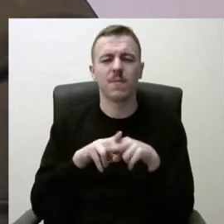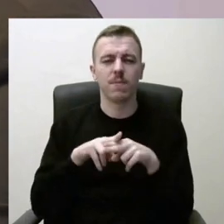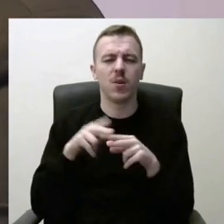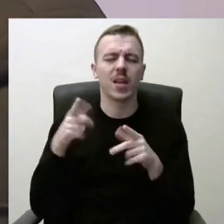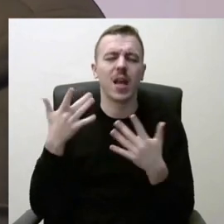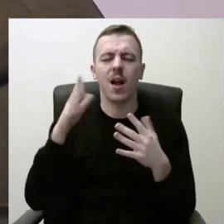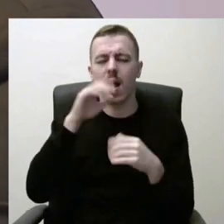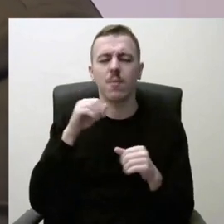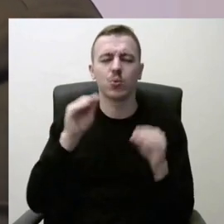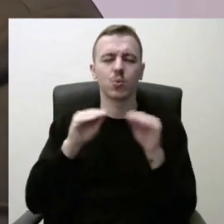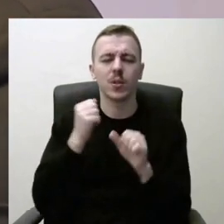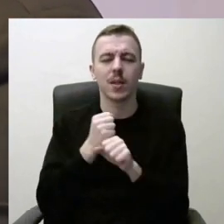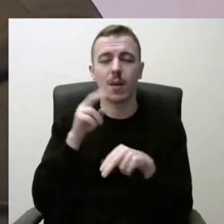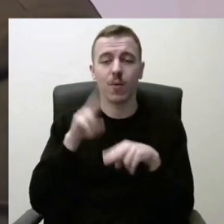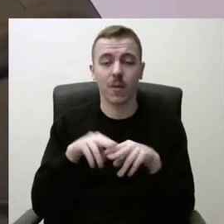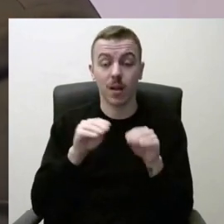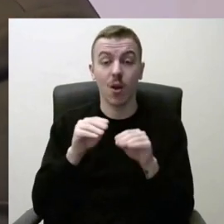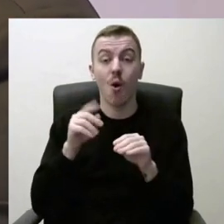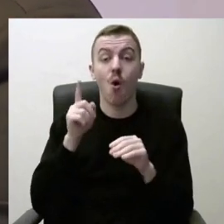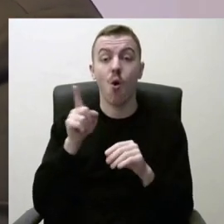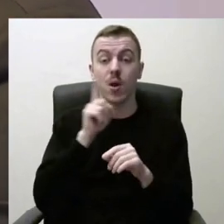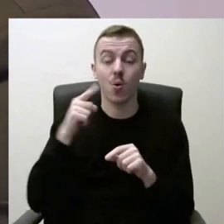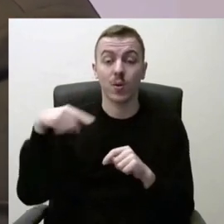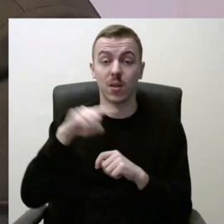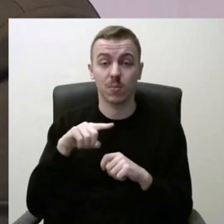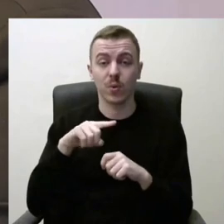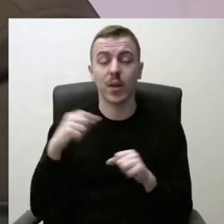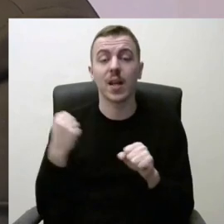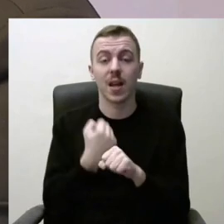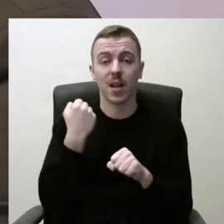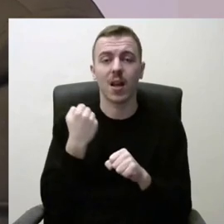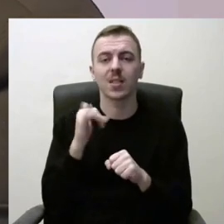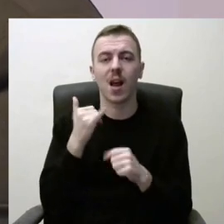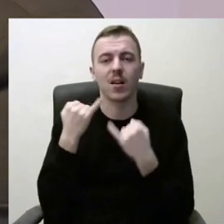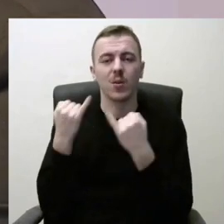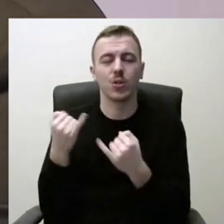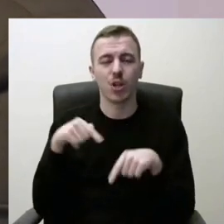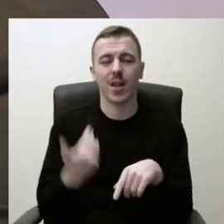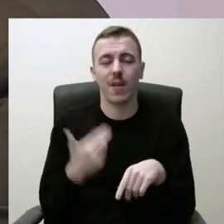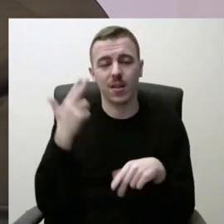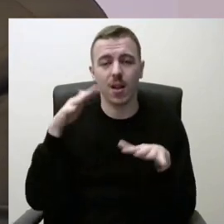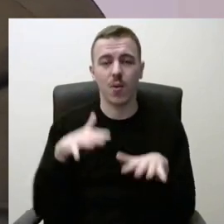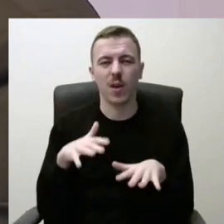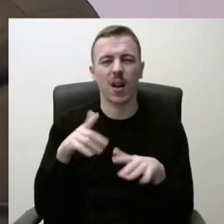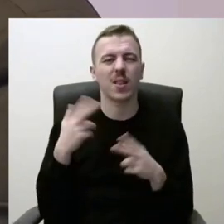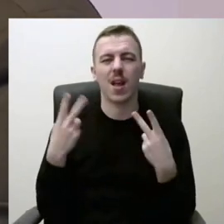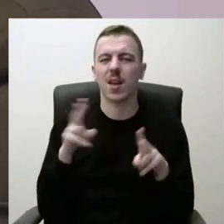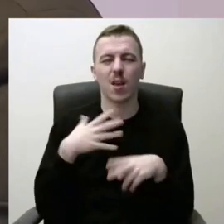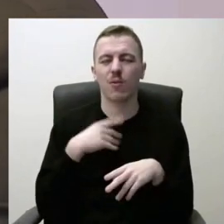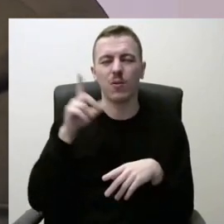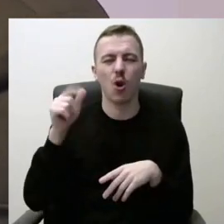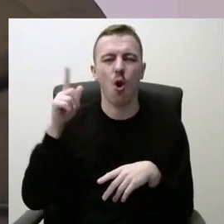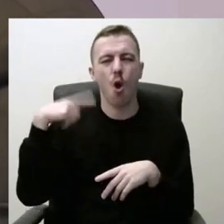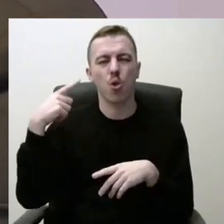gali kurti darbo vietas, o jaunimui iš tikrųjų reikėtų sudaryti sąlygas čia gyventi Kaune, kad nenorėtų važiuoti į Vilnių, į Londoną,